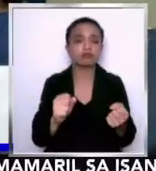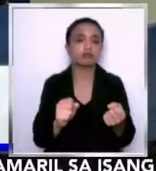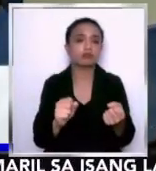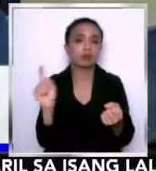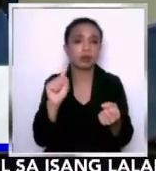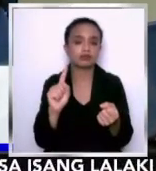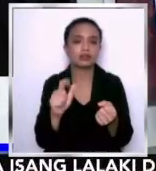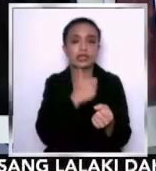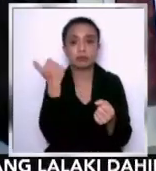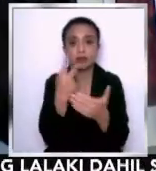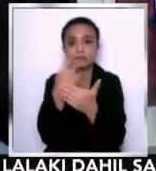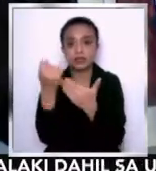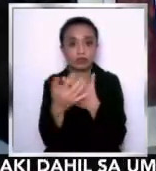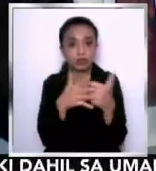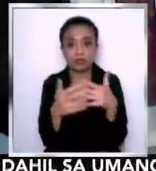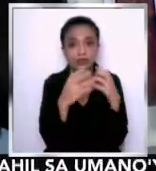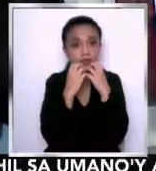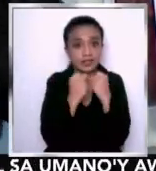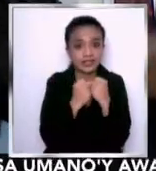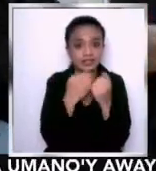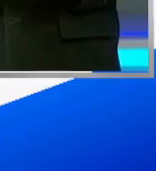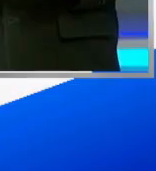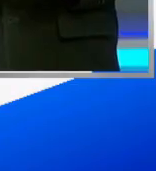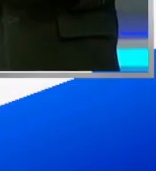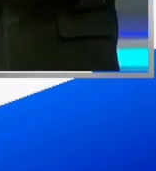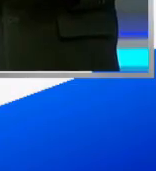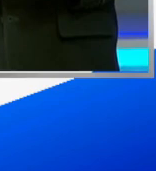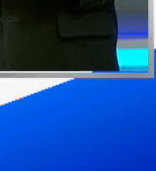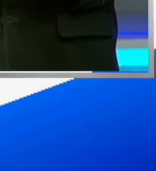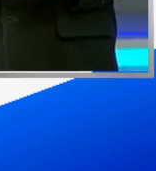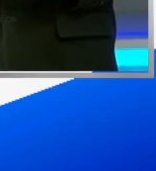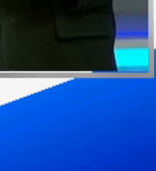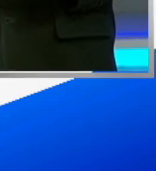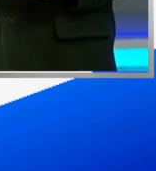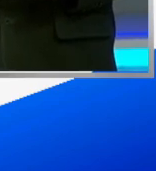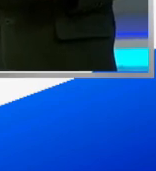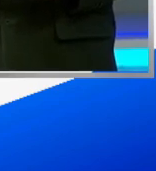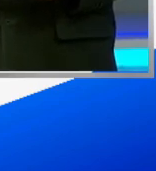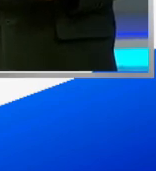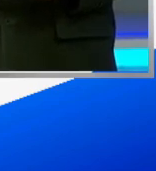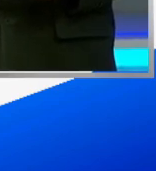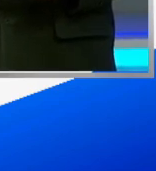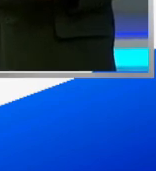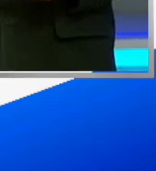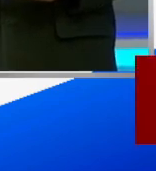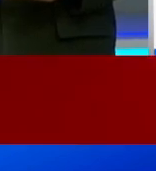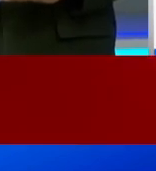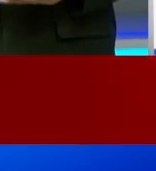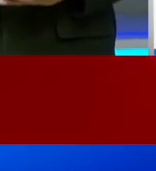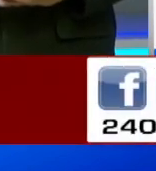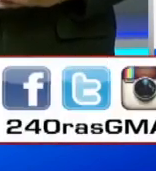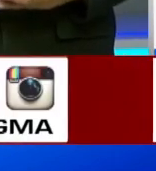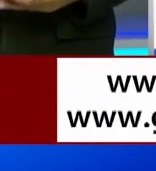ang matitipid na budget sa panukalang right-sizing. At yan ang mga balita ngayong Huwebes. Ako po si Mel Tianco. Ako po si Vicky